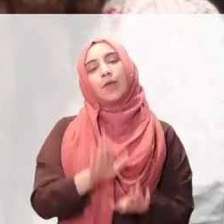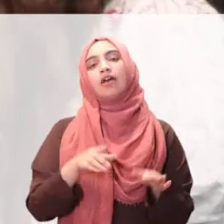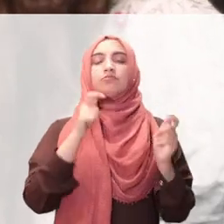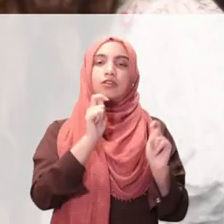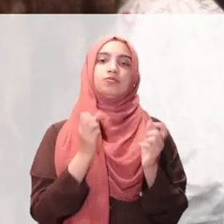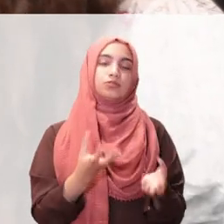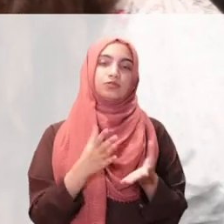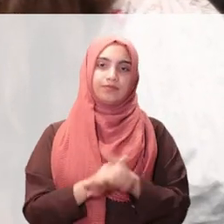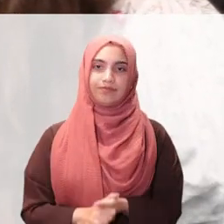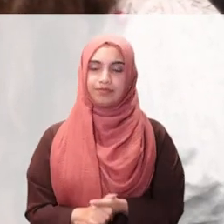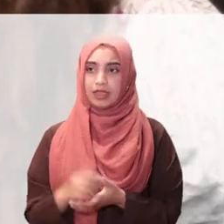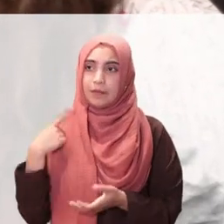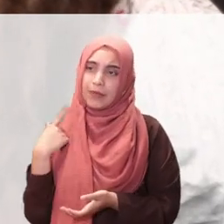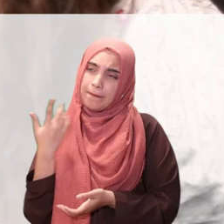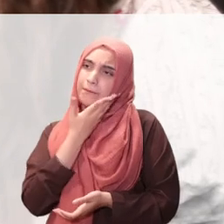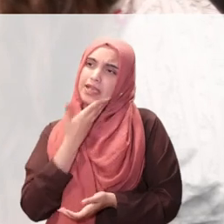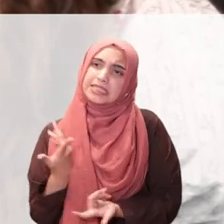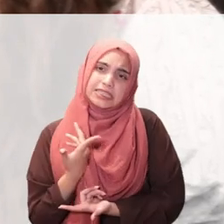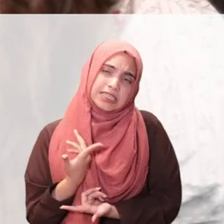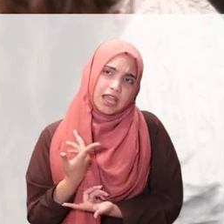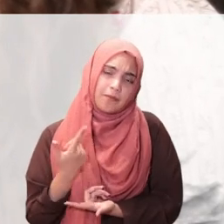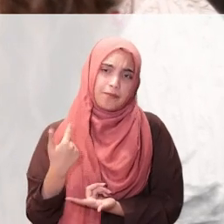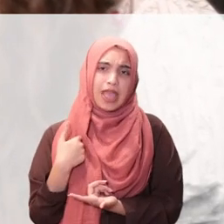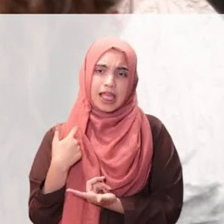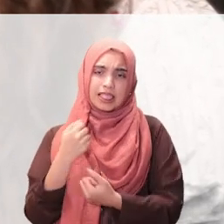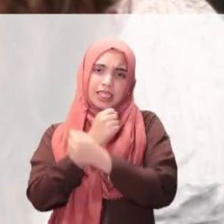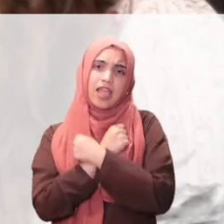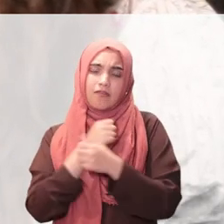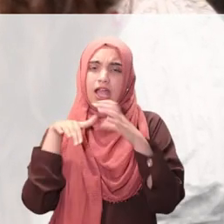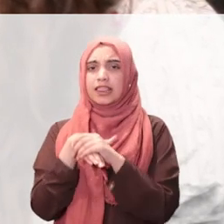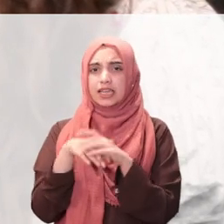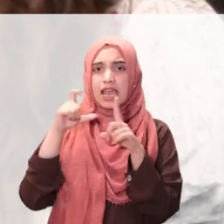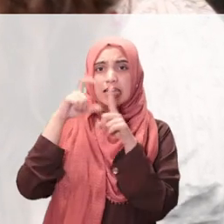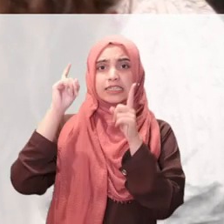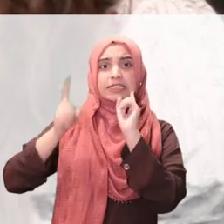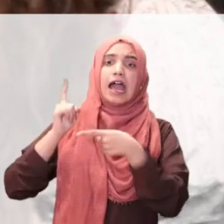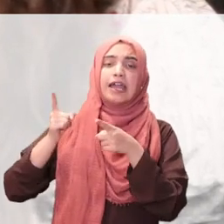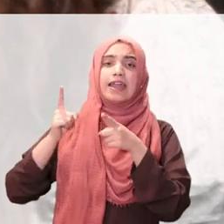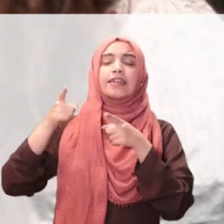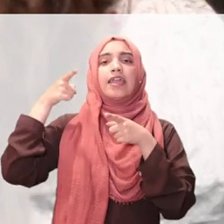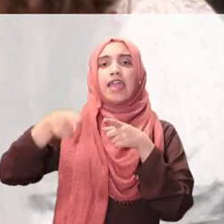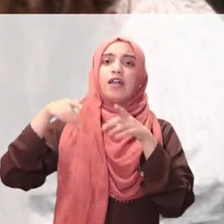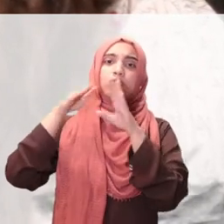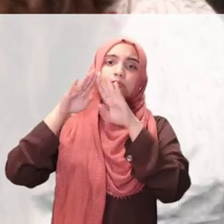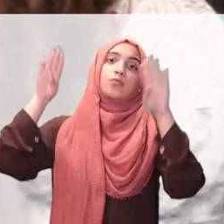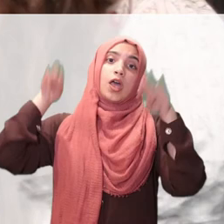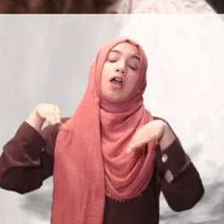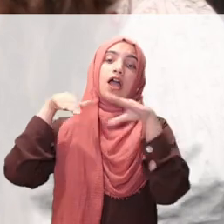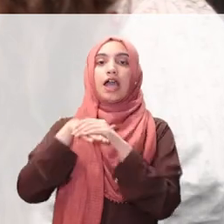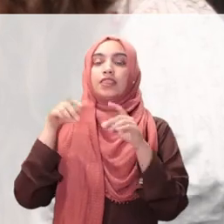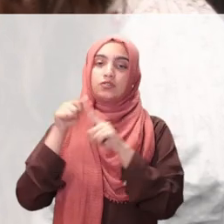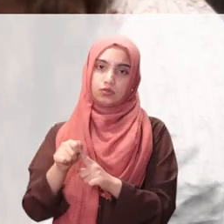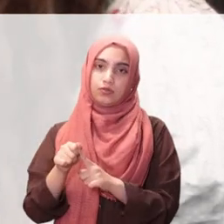की थी कि आप डायरेक्टली इन थे अमेज़न अमेज़न 2018